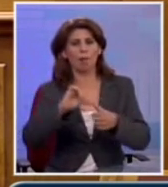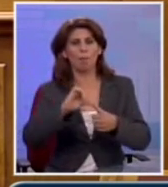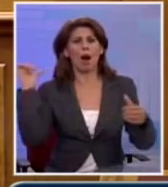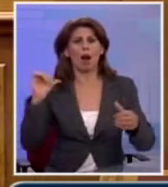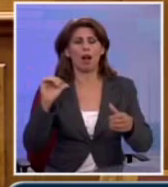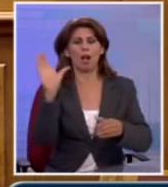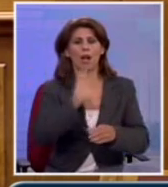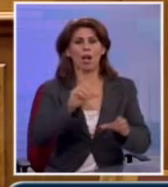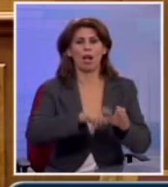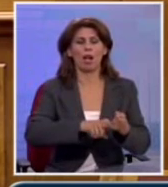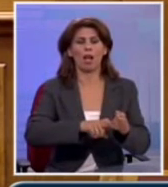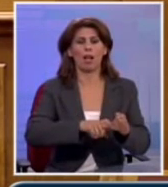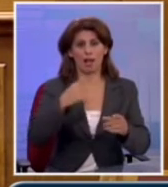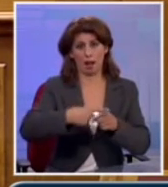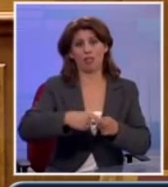βγει, μας βγήκε.